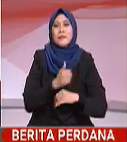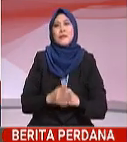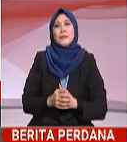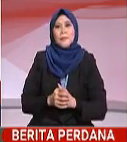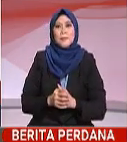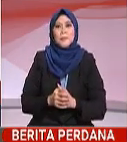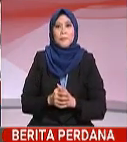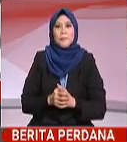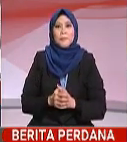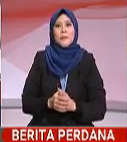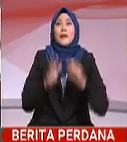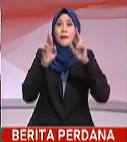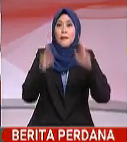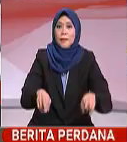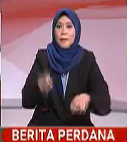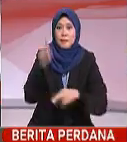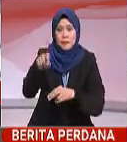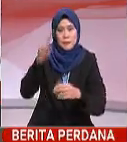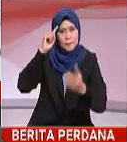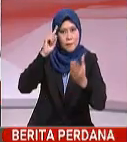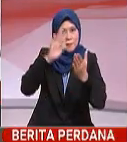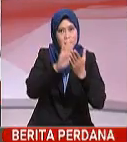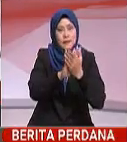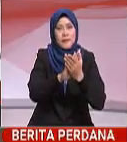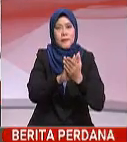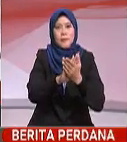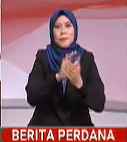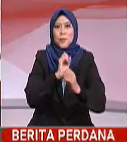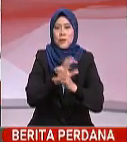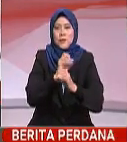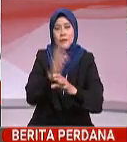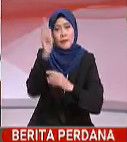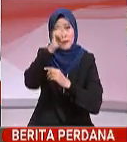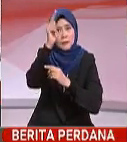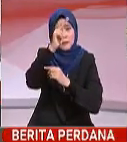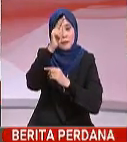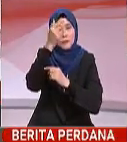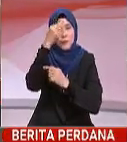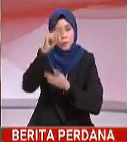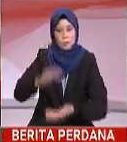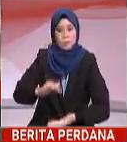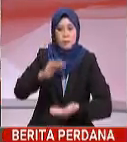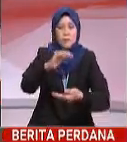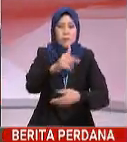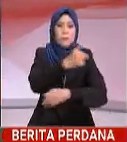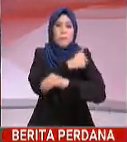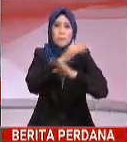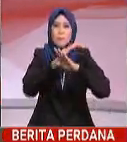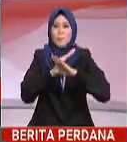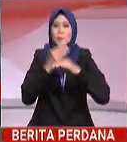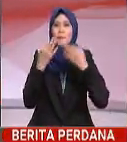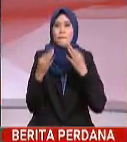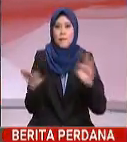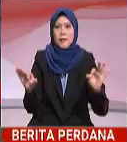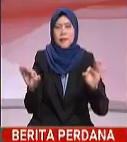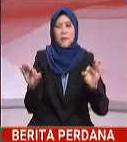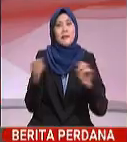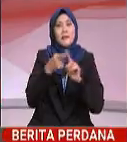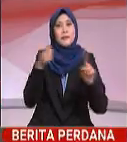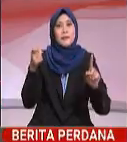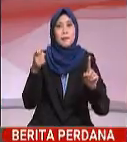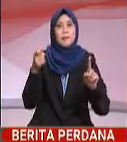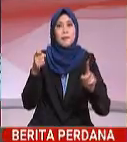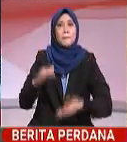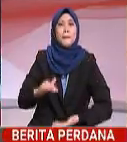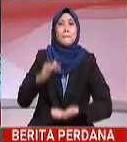Jelasnya, rakyat harus meletakkan keyakinan tinggi terhadap usaha murni kerajaan membekalkan vaksin secara percuma yang didapati